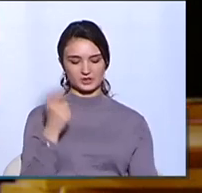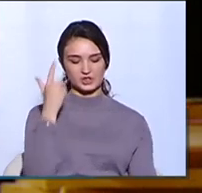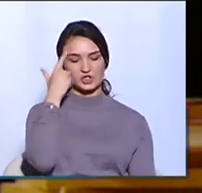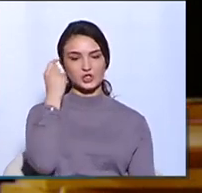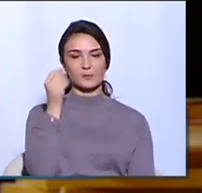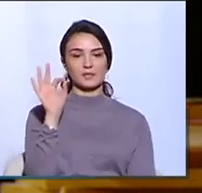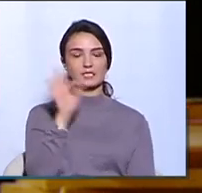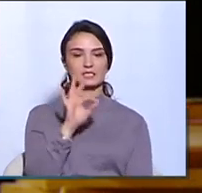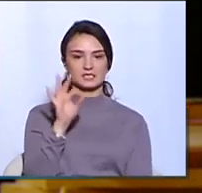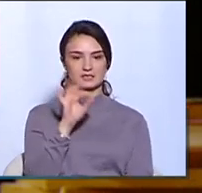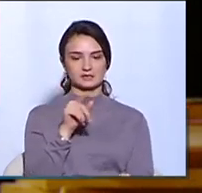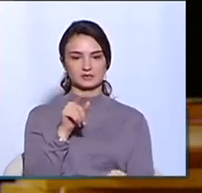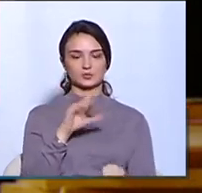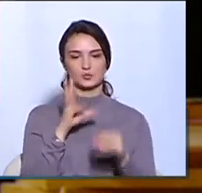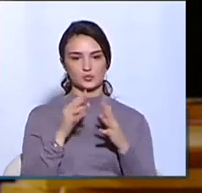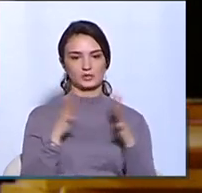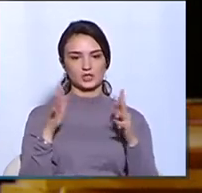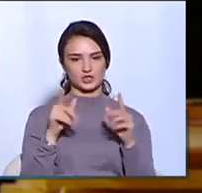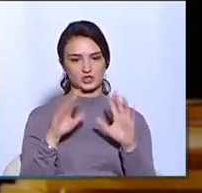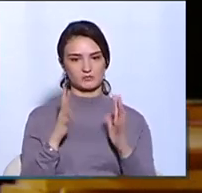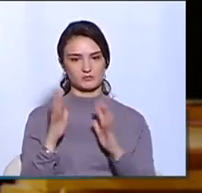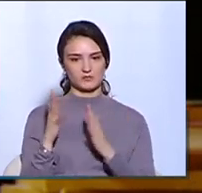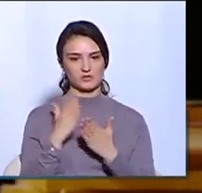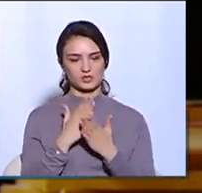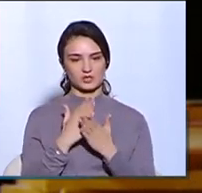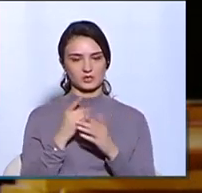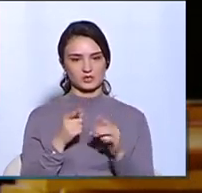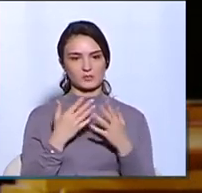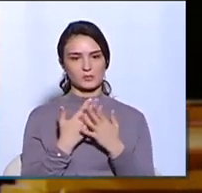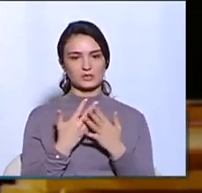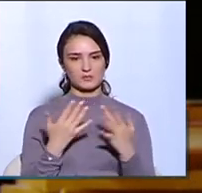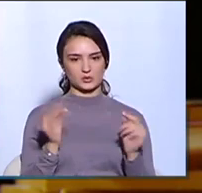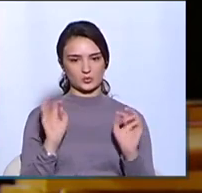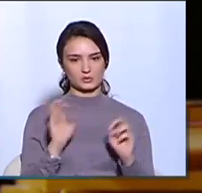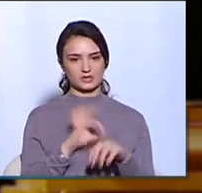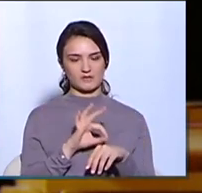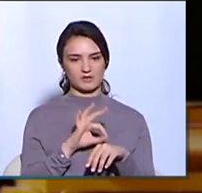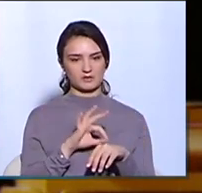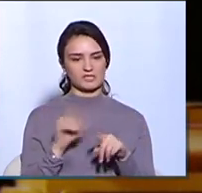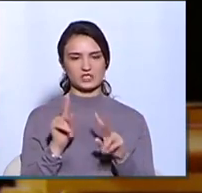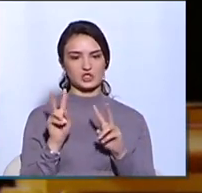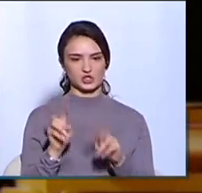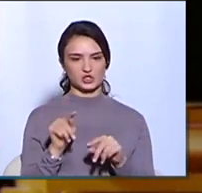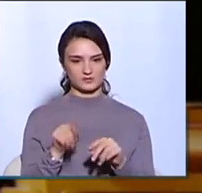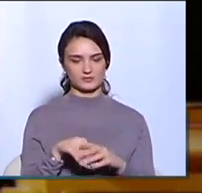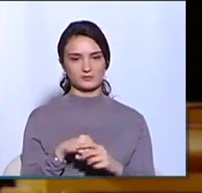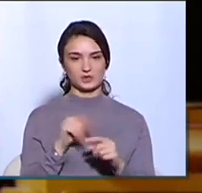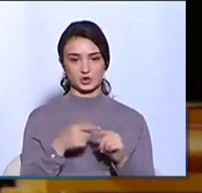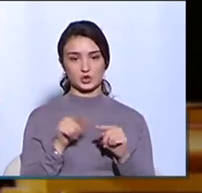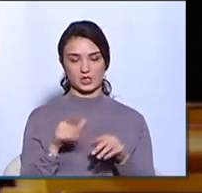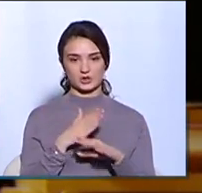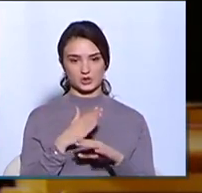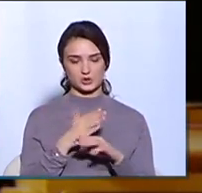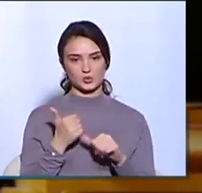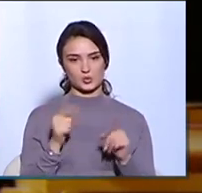შიზოფრენიას, უმეტეს შემთხვევაში ეს არის მულტიფაქტორული დაავადება. მულტიფაქტორული რას ნიშნავს? რომ ის გამოწვეული